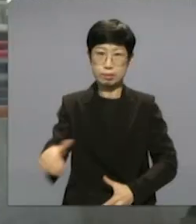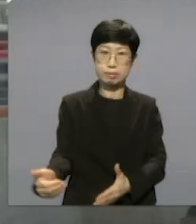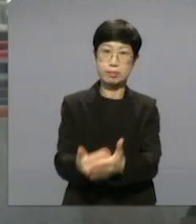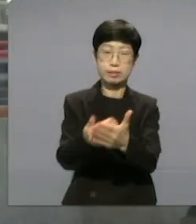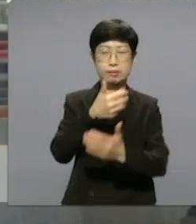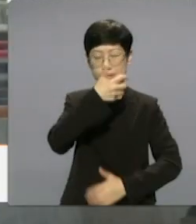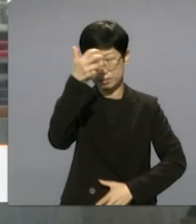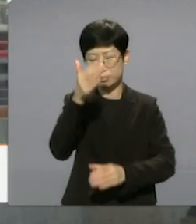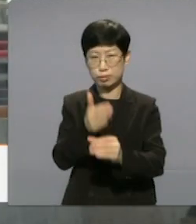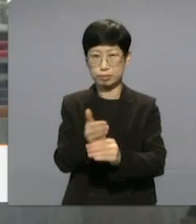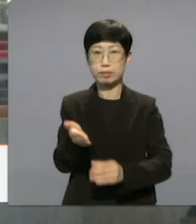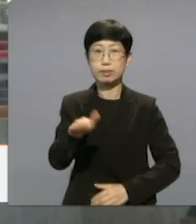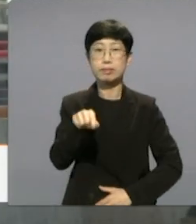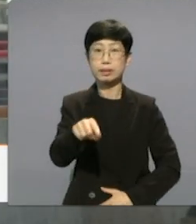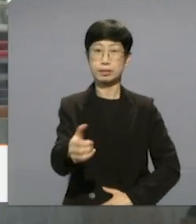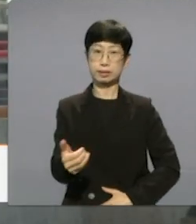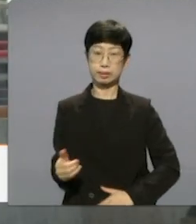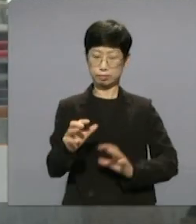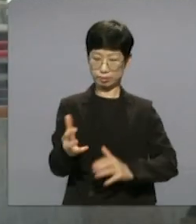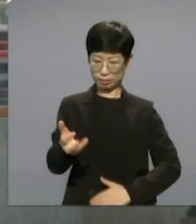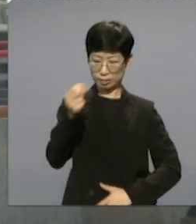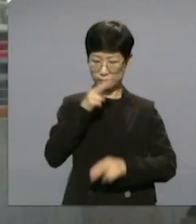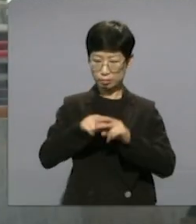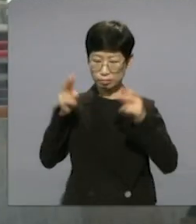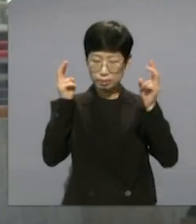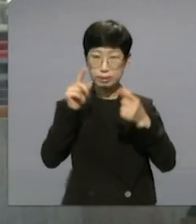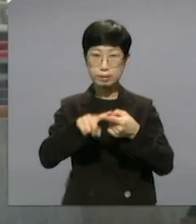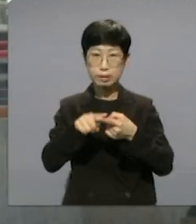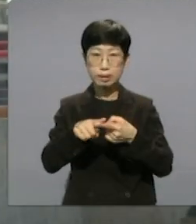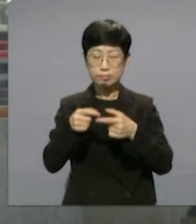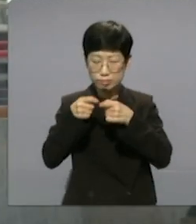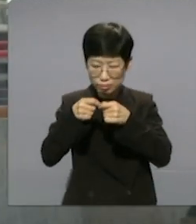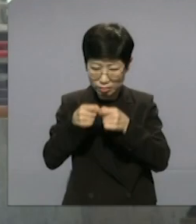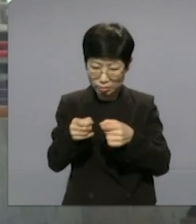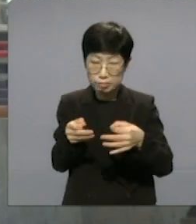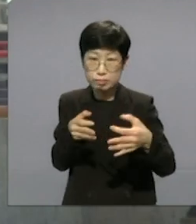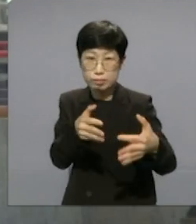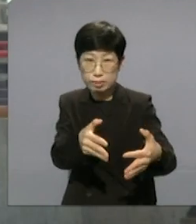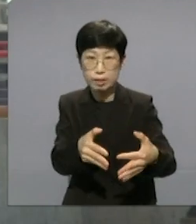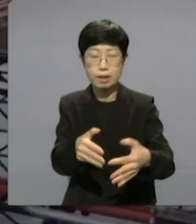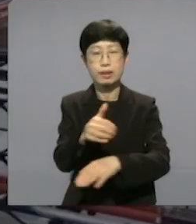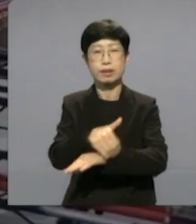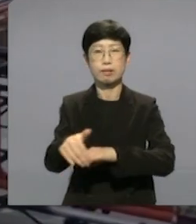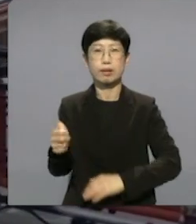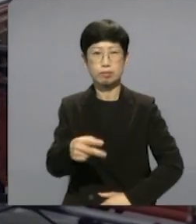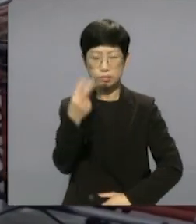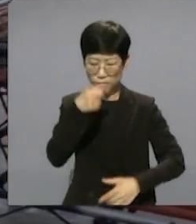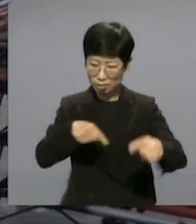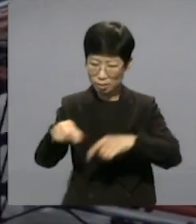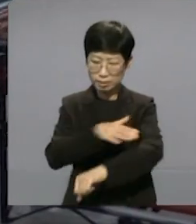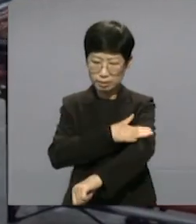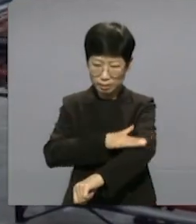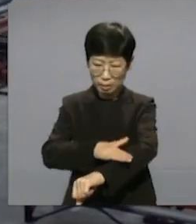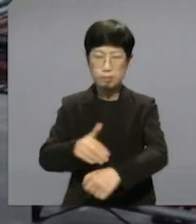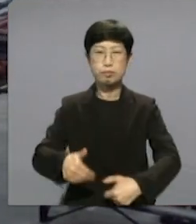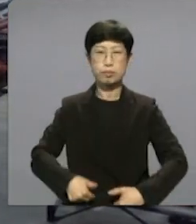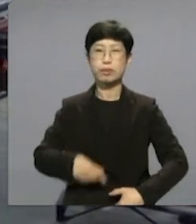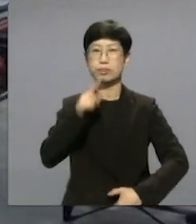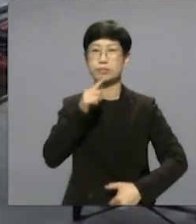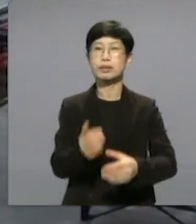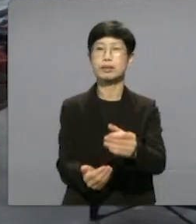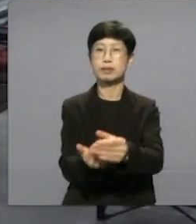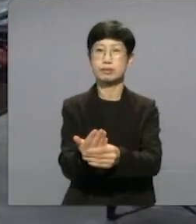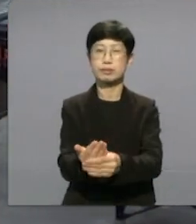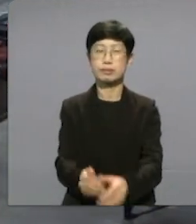하지만 그 전에 국영석유기업에 대한 면밀한 투자 운영 계획과 제대로 된 관리 감독이 이뤄져야 한다는 지적도